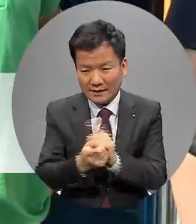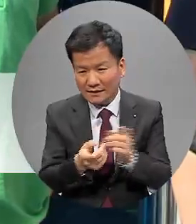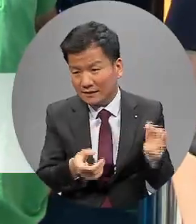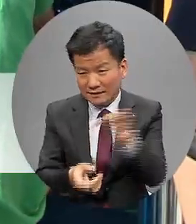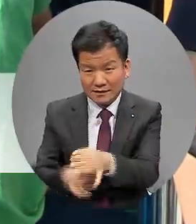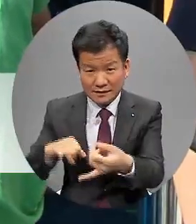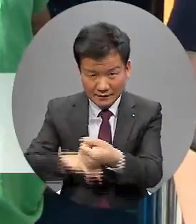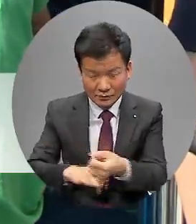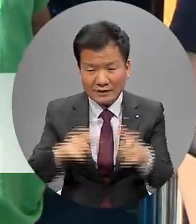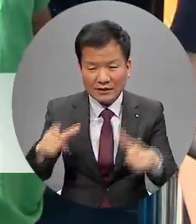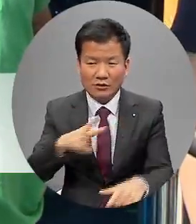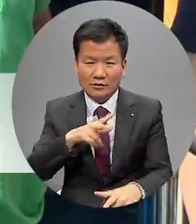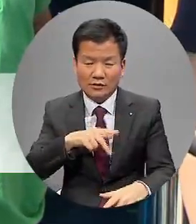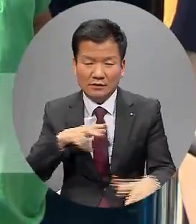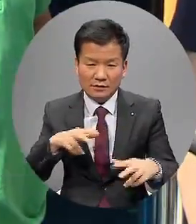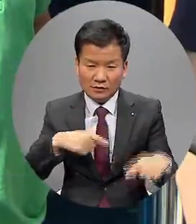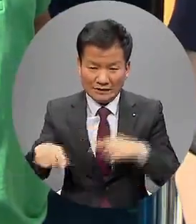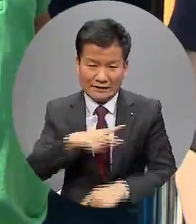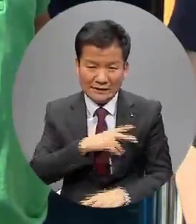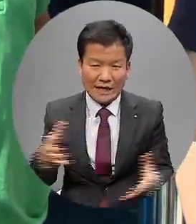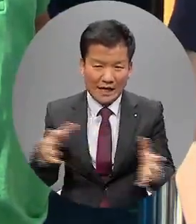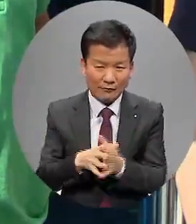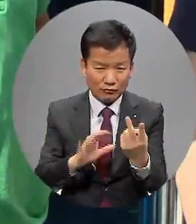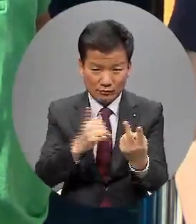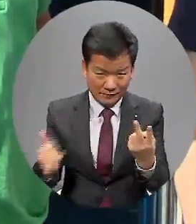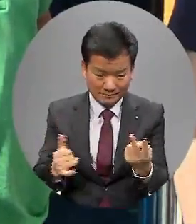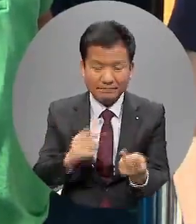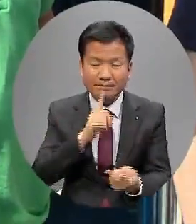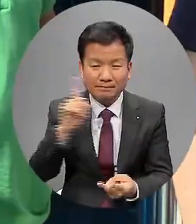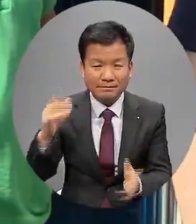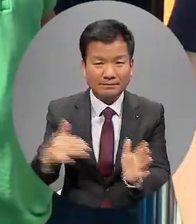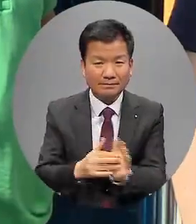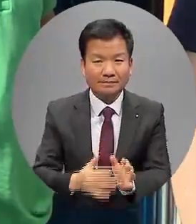약속한 지역 정치인 두 명도 함께